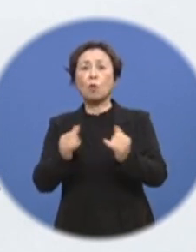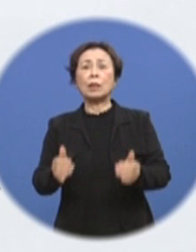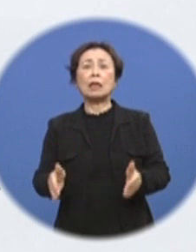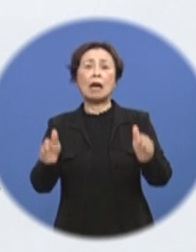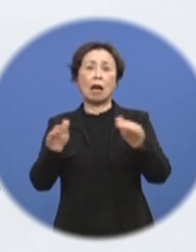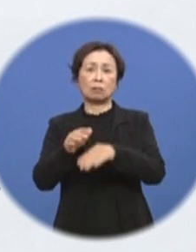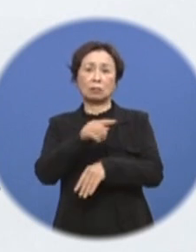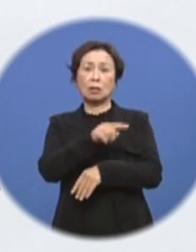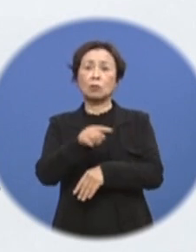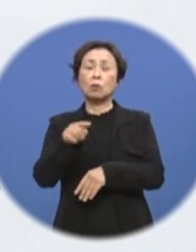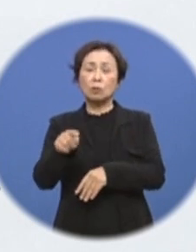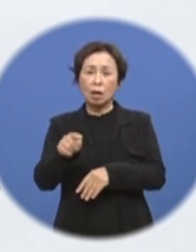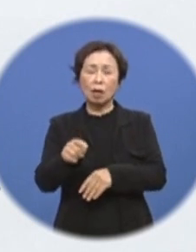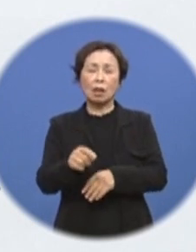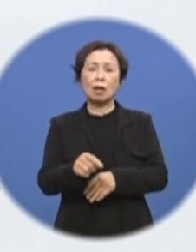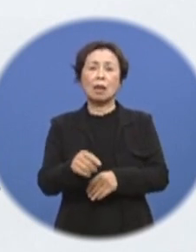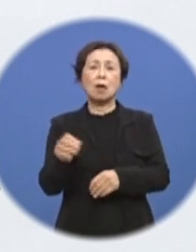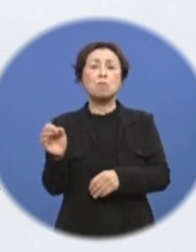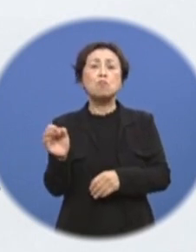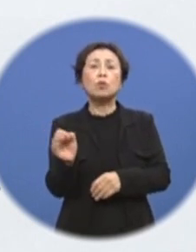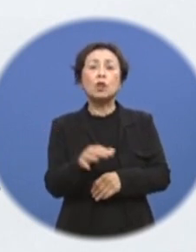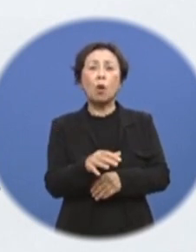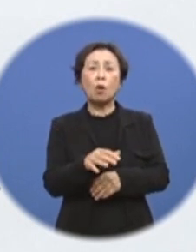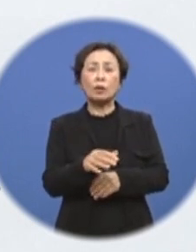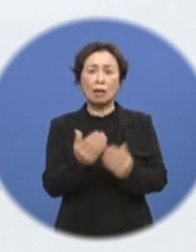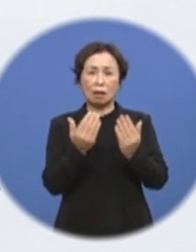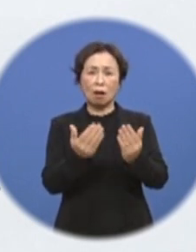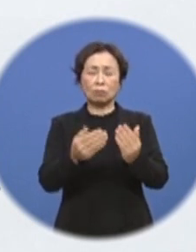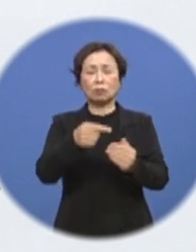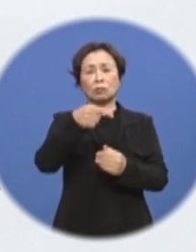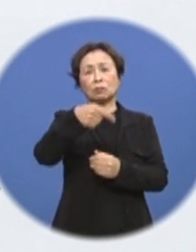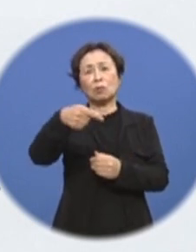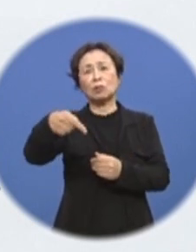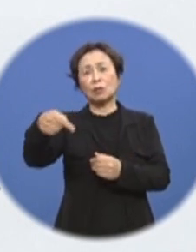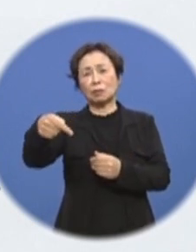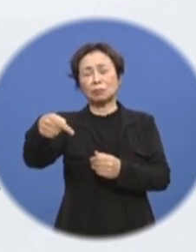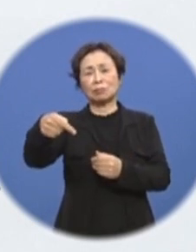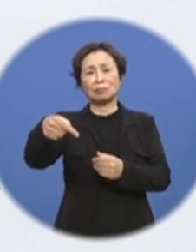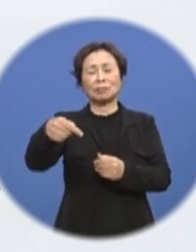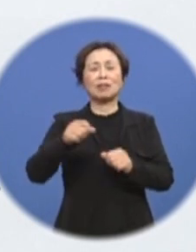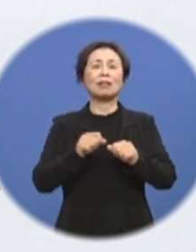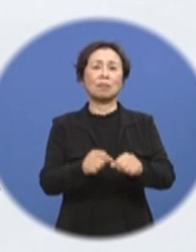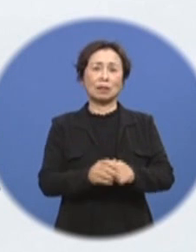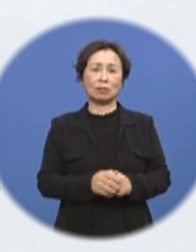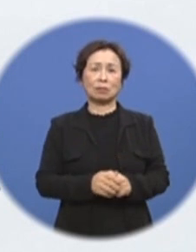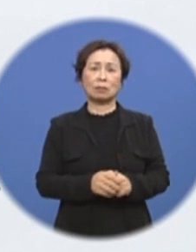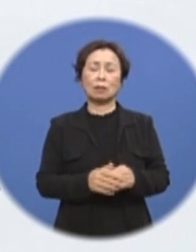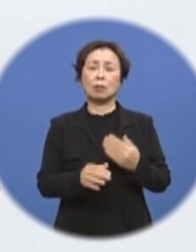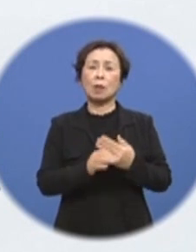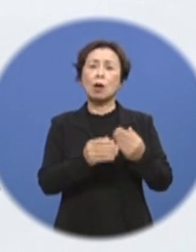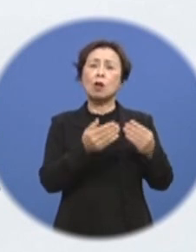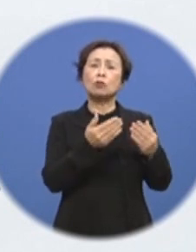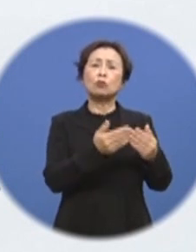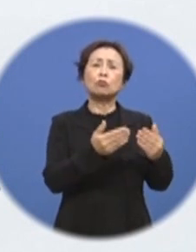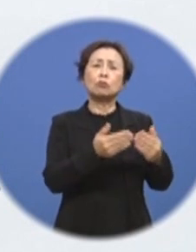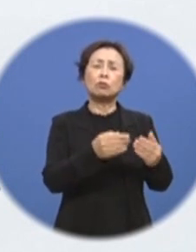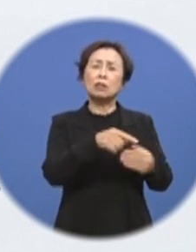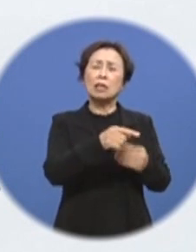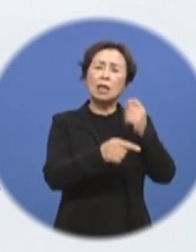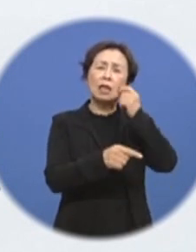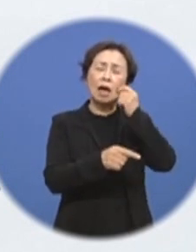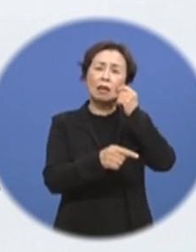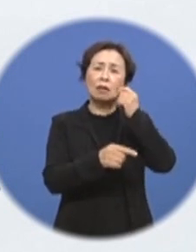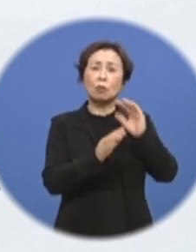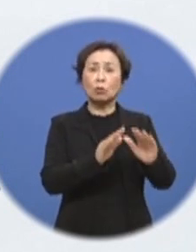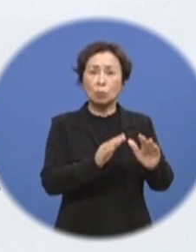の学習指導なんかをねあの子供たちに行ってあげて塾をいけない子だってあの学校に